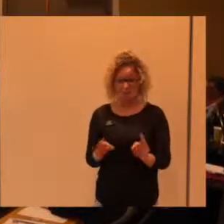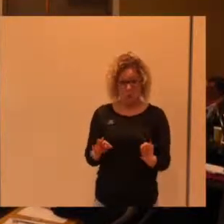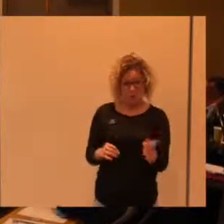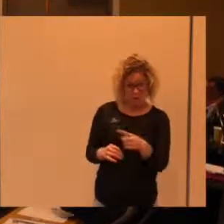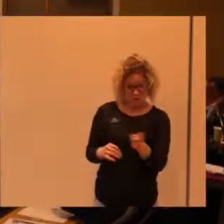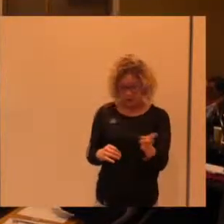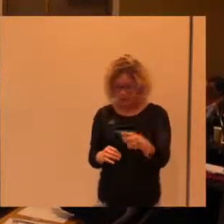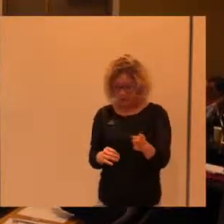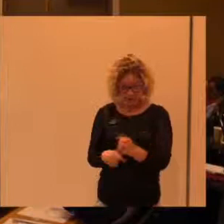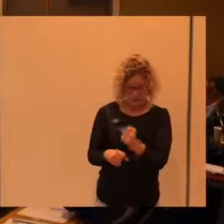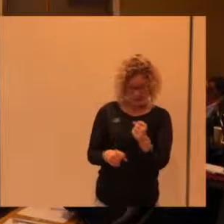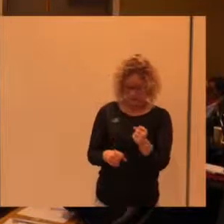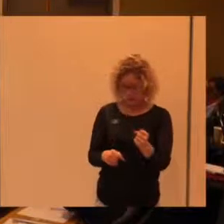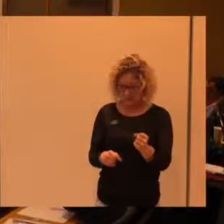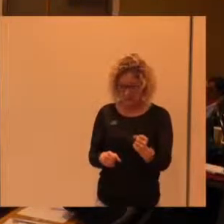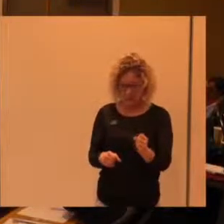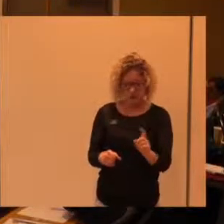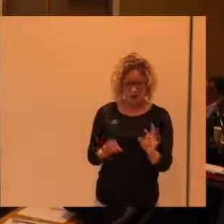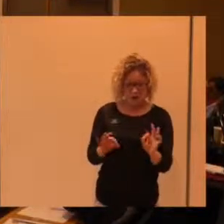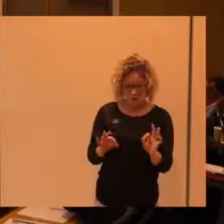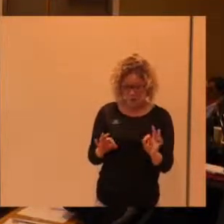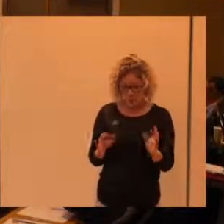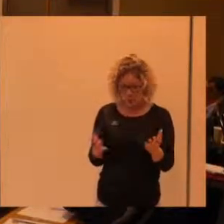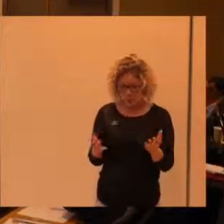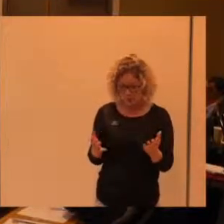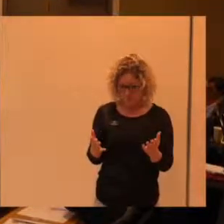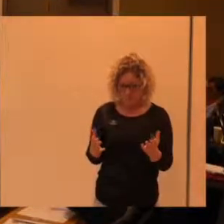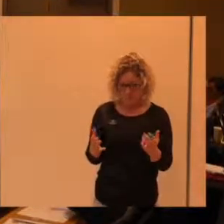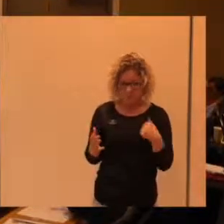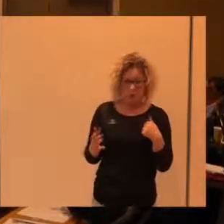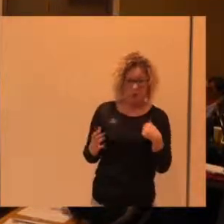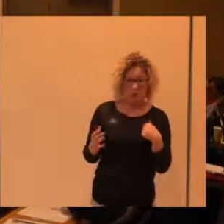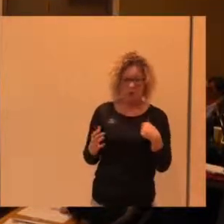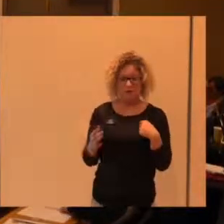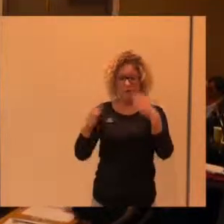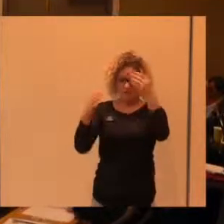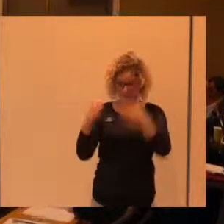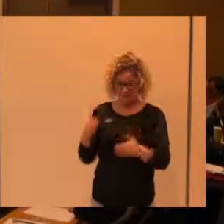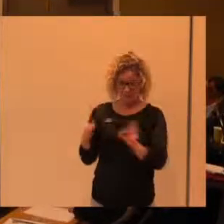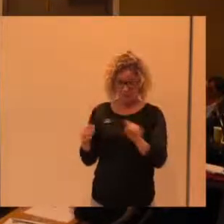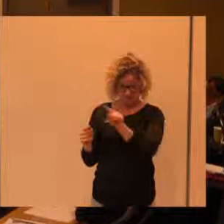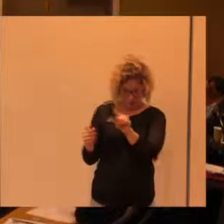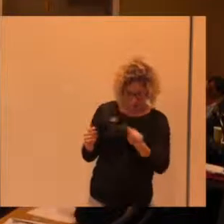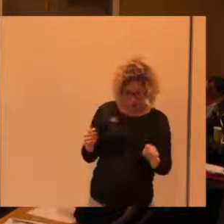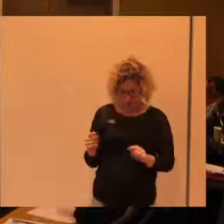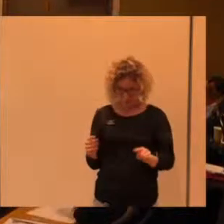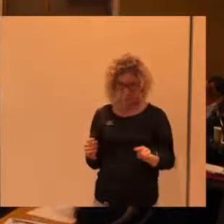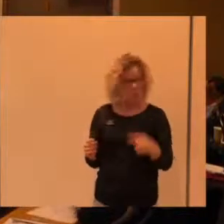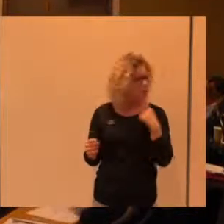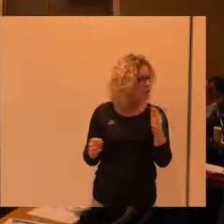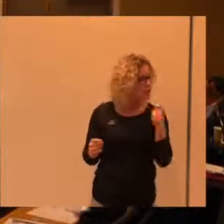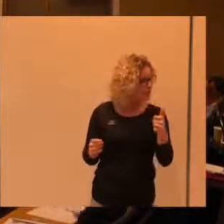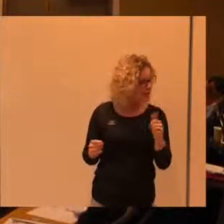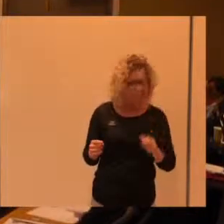navigerar jag? Hur gör jag för att då komma runt i det här innehållet? Finns det, vad hade ni, 6